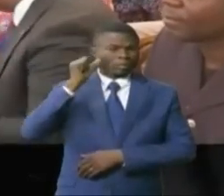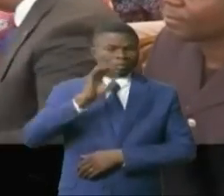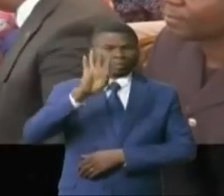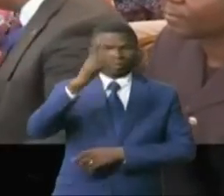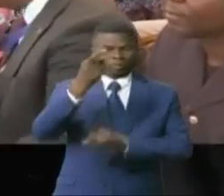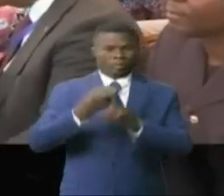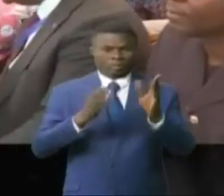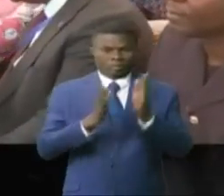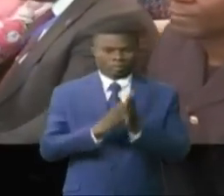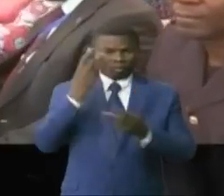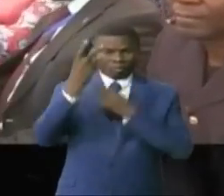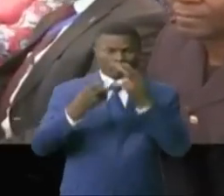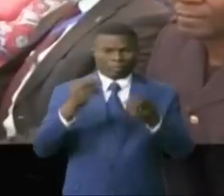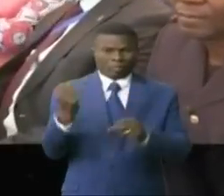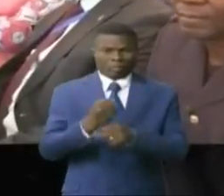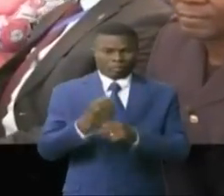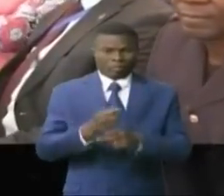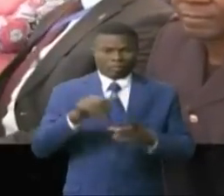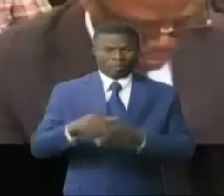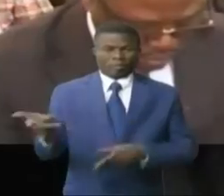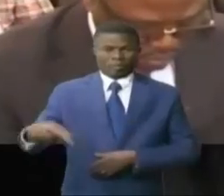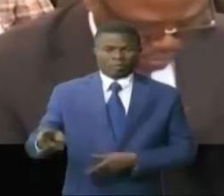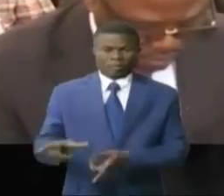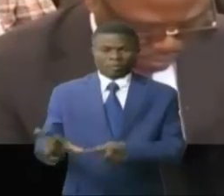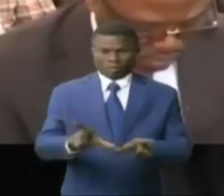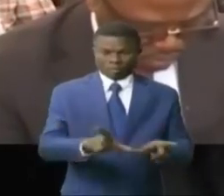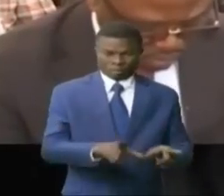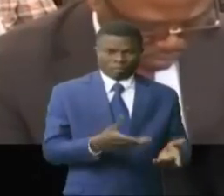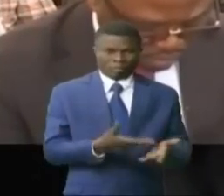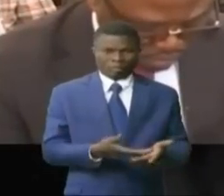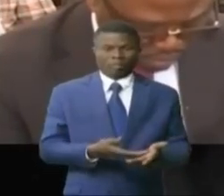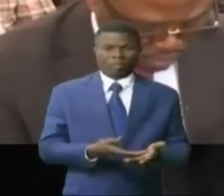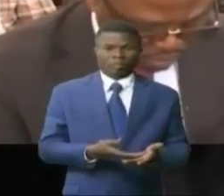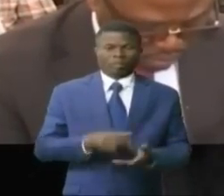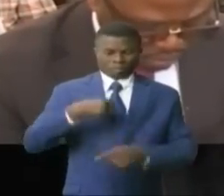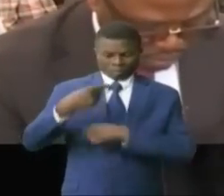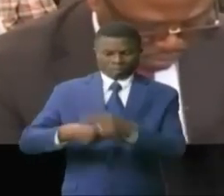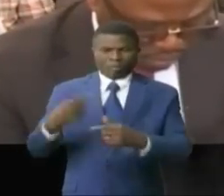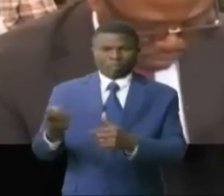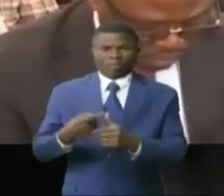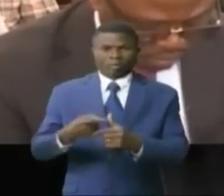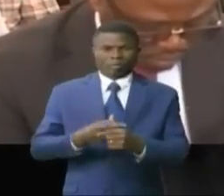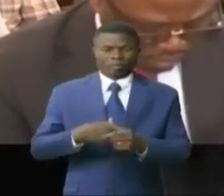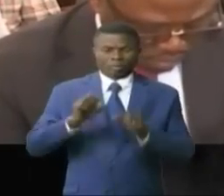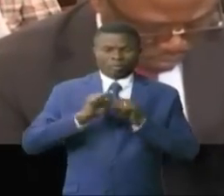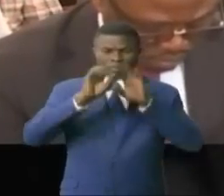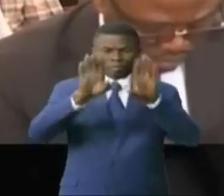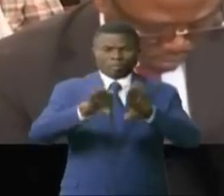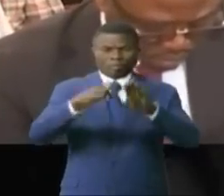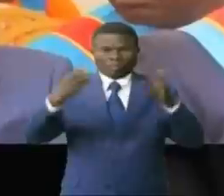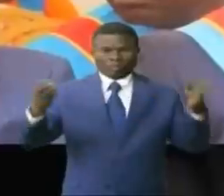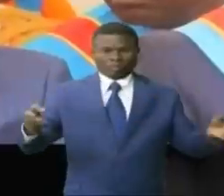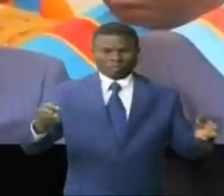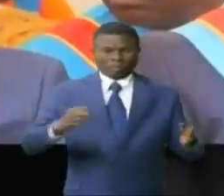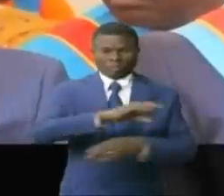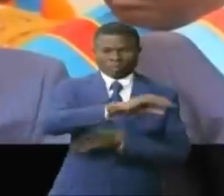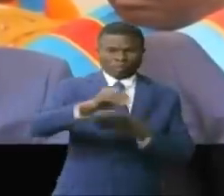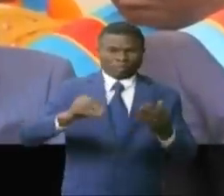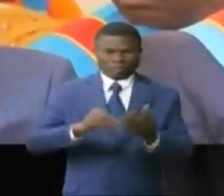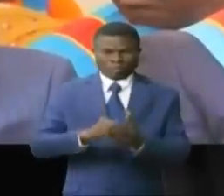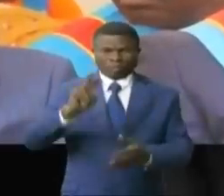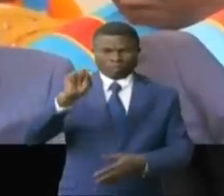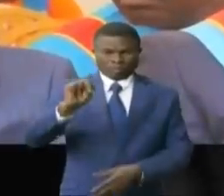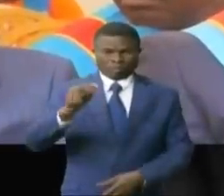octobre, de sa visite de travail à Kolwezi au Lualaba. Tout a commencé par l'inauguration officielle du centre